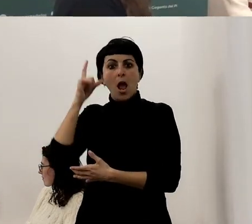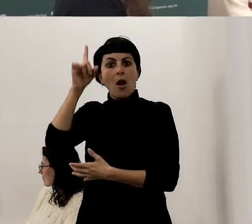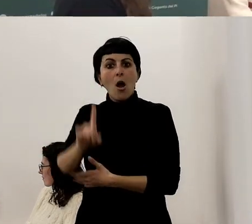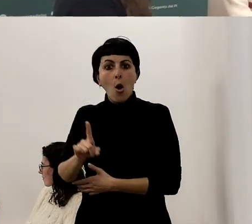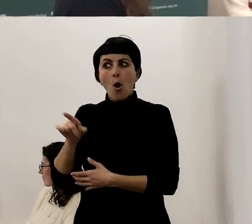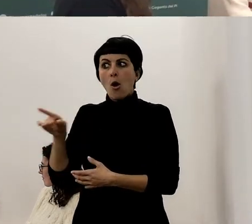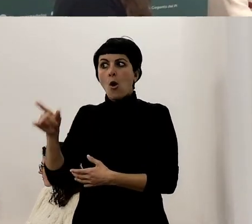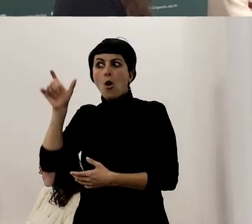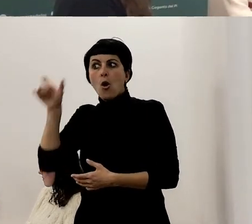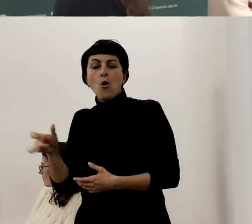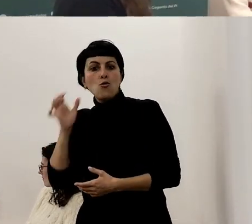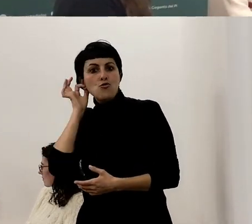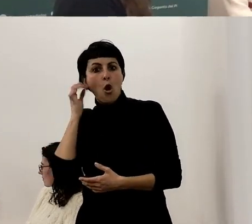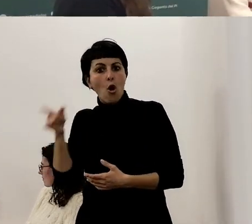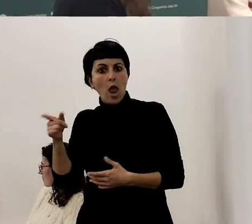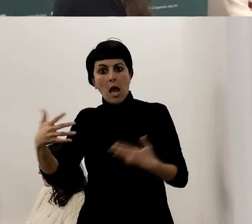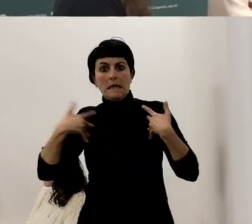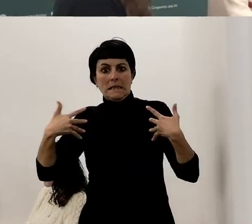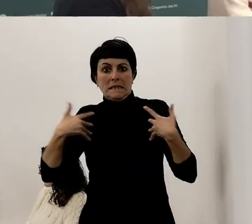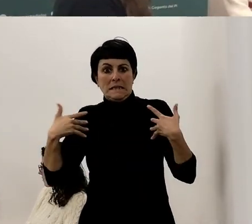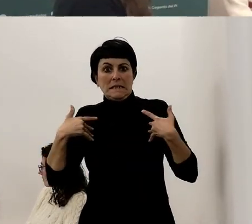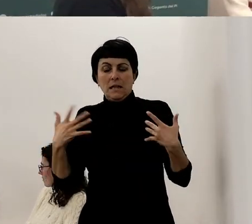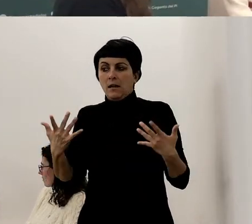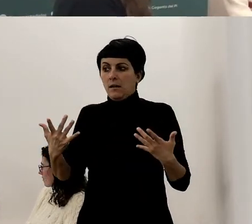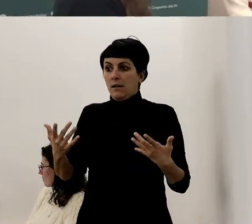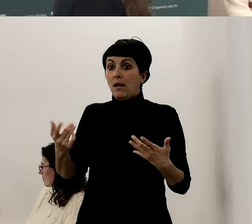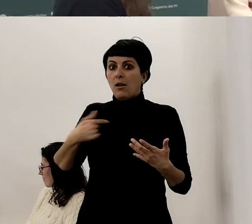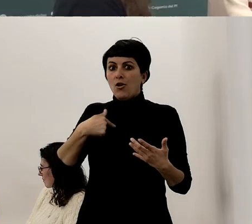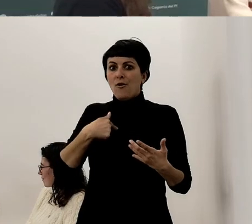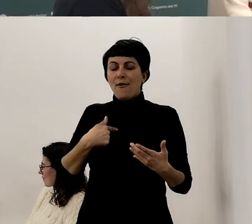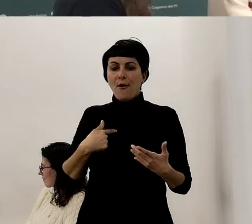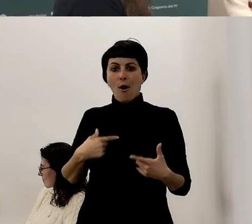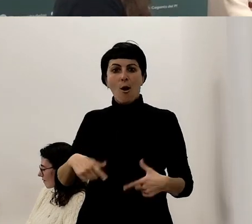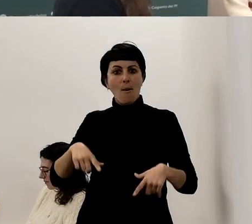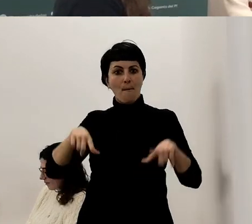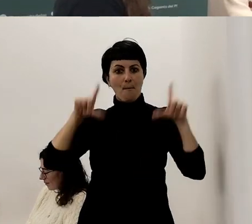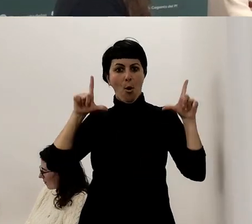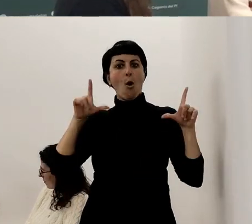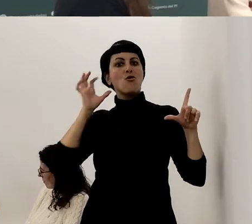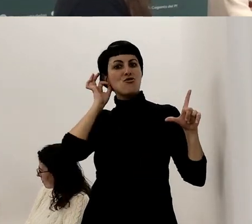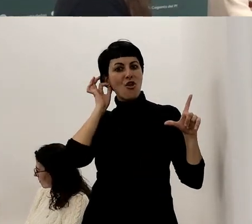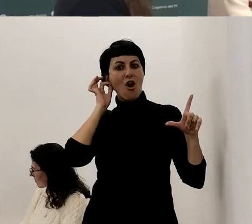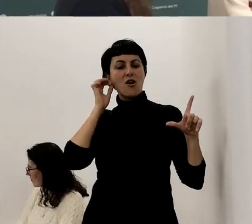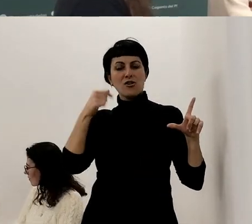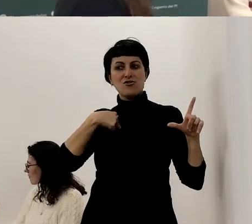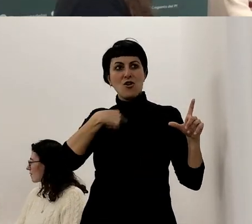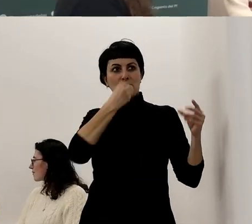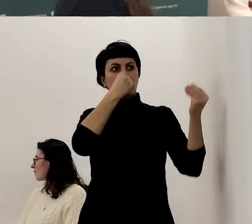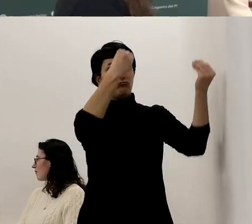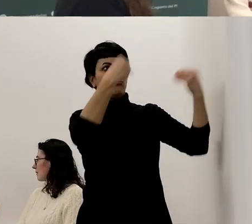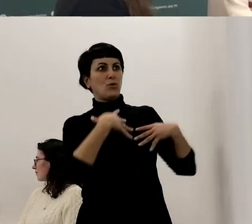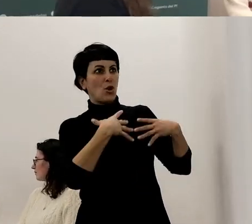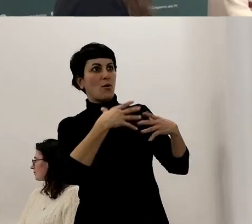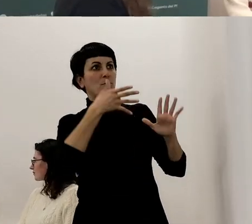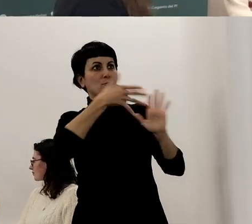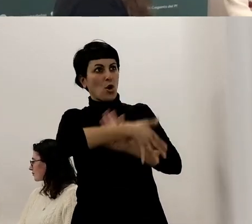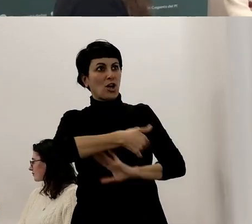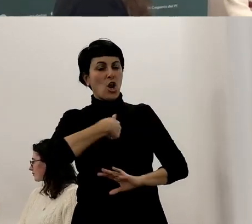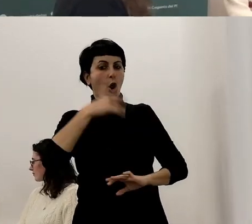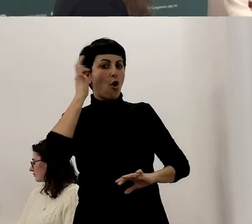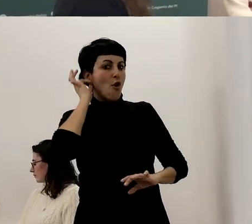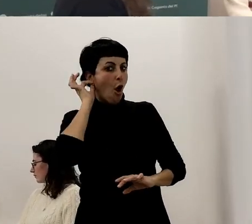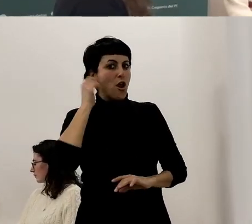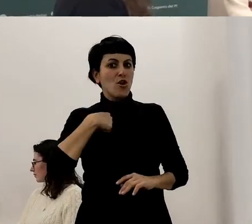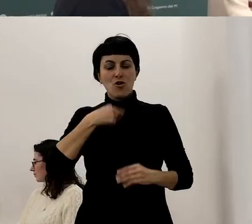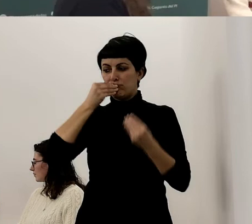que patia molt, no? I tu vaig dir, vale, doncs ara aquest paper que m'han donat, ara el faig jo, que a més crec que per partida doble, no? Sent noia. I dir, no, mira,